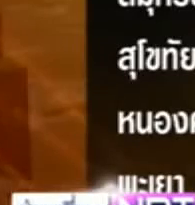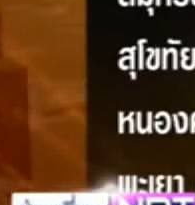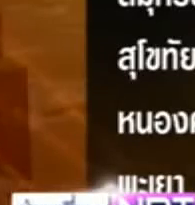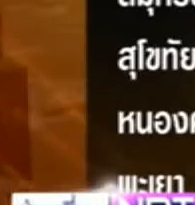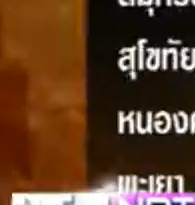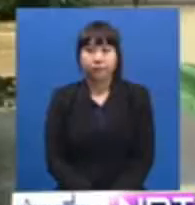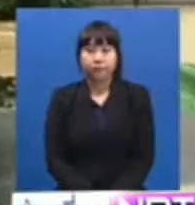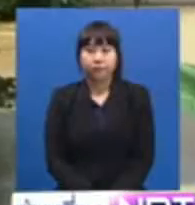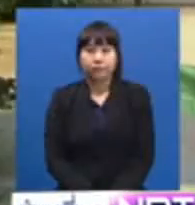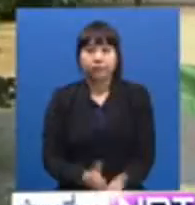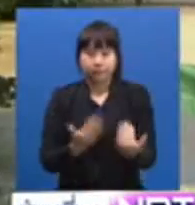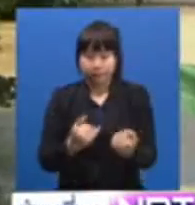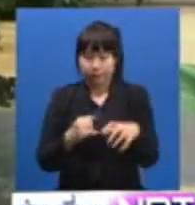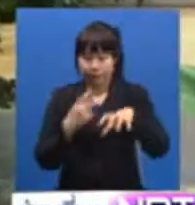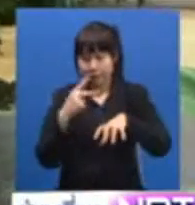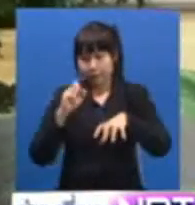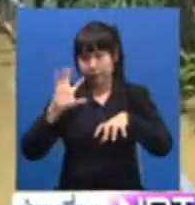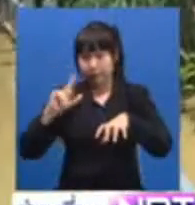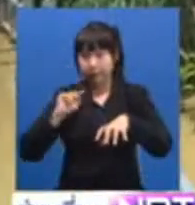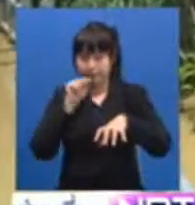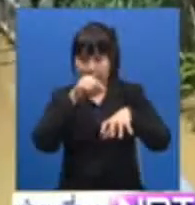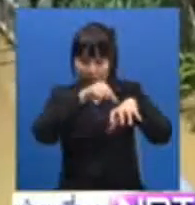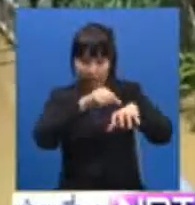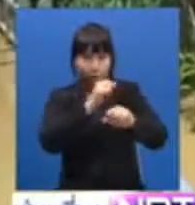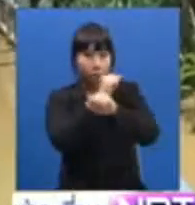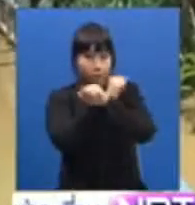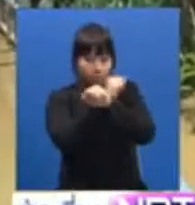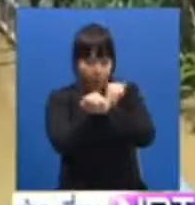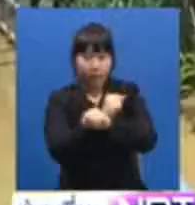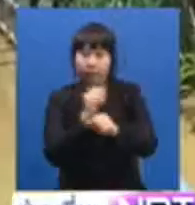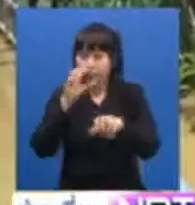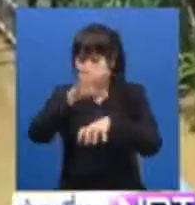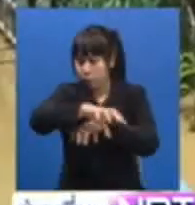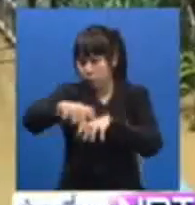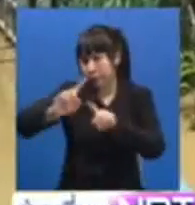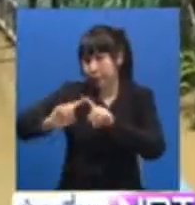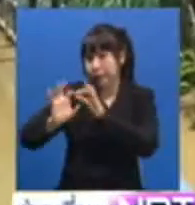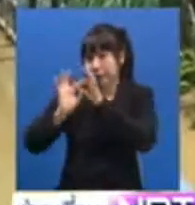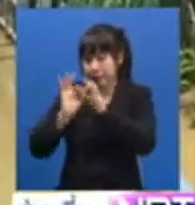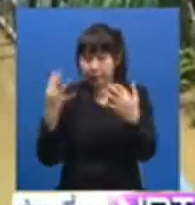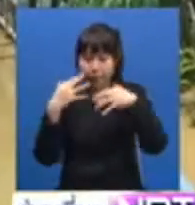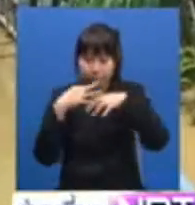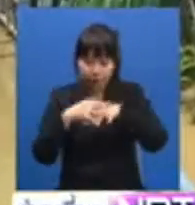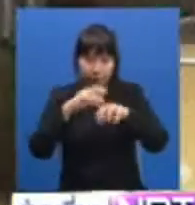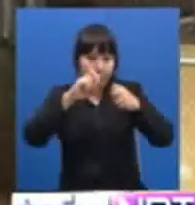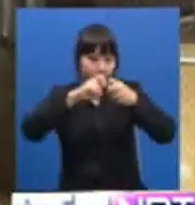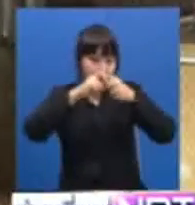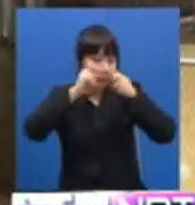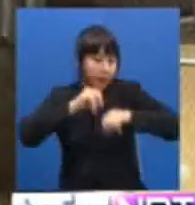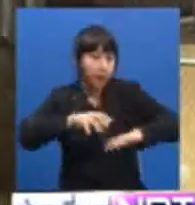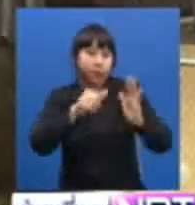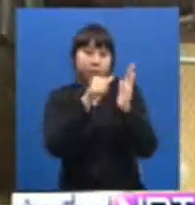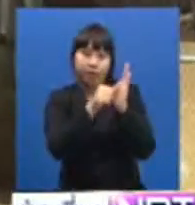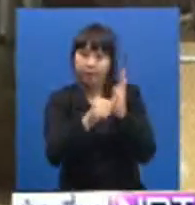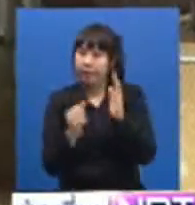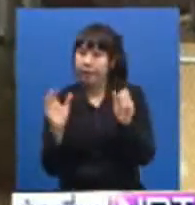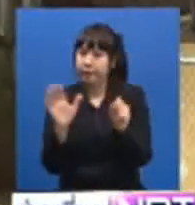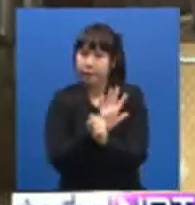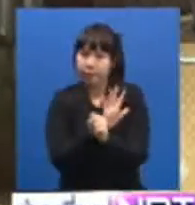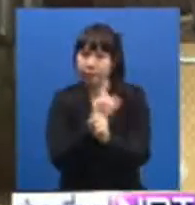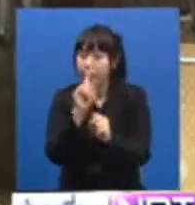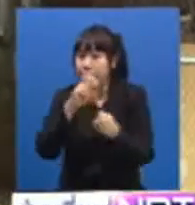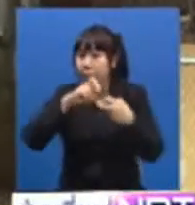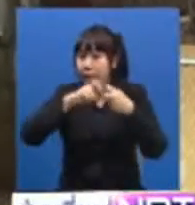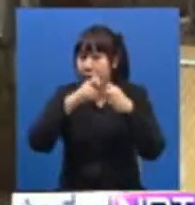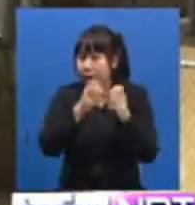ย้ใหกรมปองกนและปัทาวสาธรณาภัยบุรณาการหนวยงานทเกี่ยวข้องบริหารจัการปัหาอุทกภัอย่างเต็มกำลังโดยเฉพาะการแก้